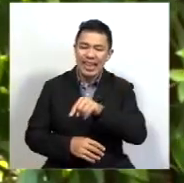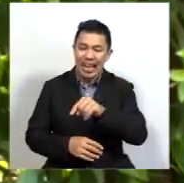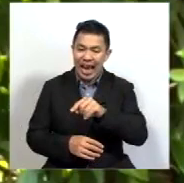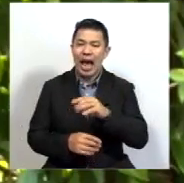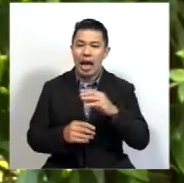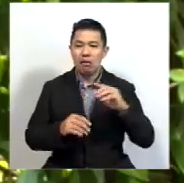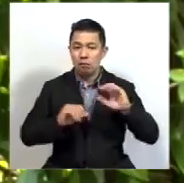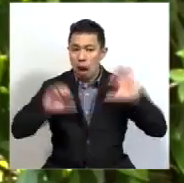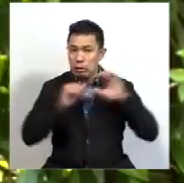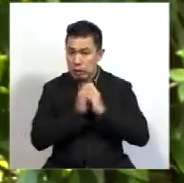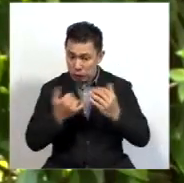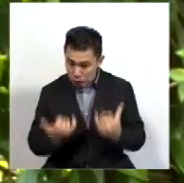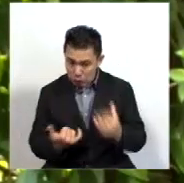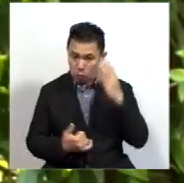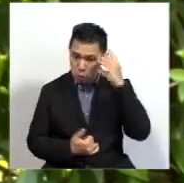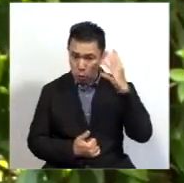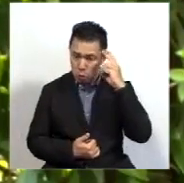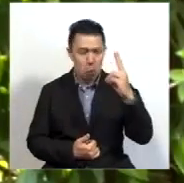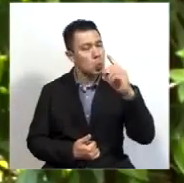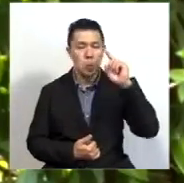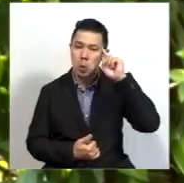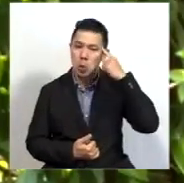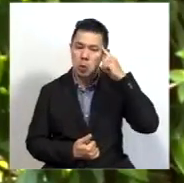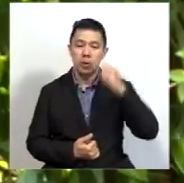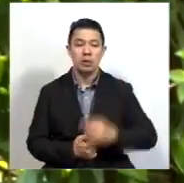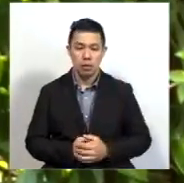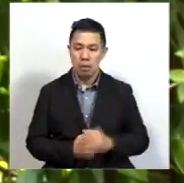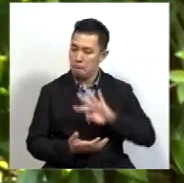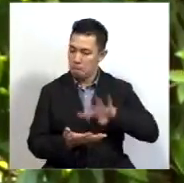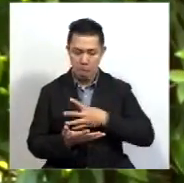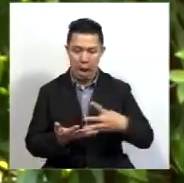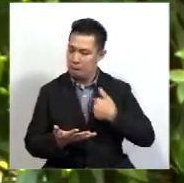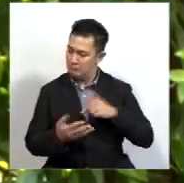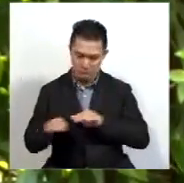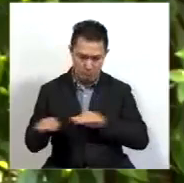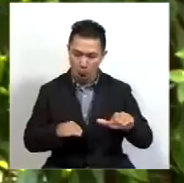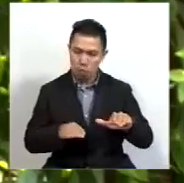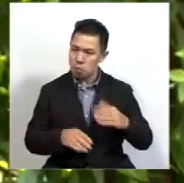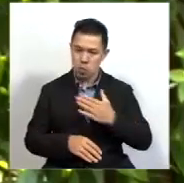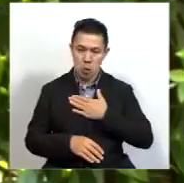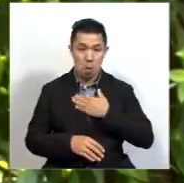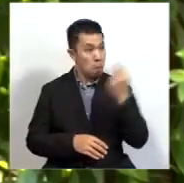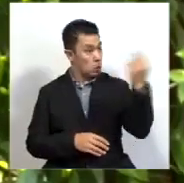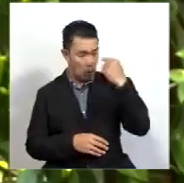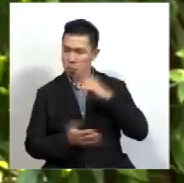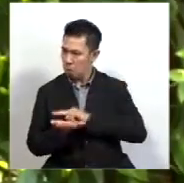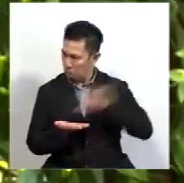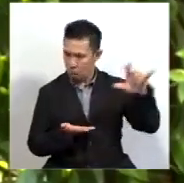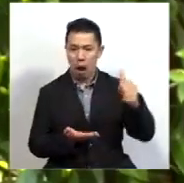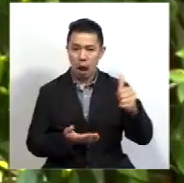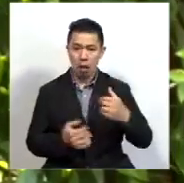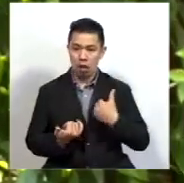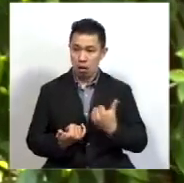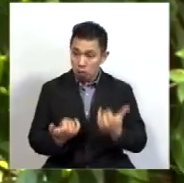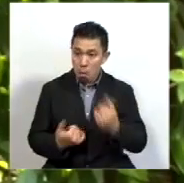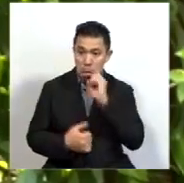าตจะเป็นวันนี้พรุ่งนี้มะรืนนี้แผนเราพร้อมไปได้ทันทีตลอดนะคะแต่คงเรายังไปตอบไม่ได้ว่